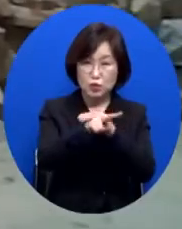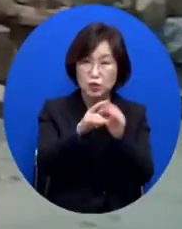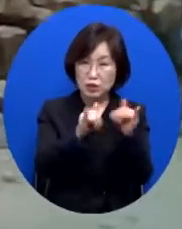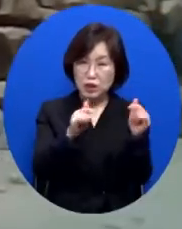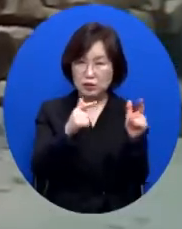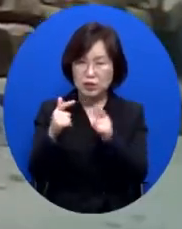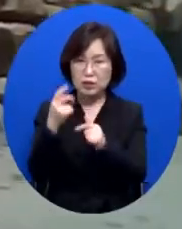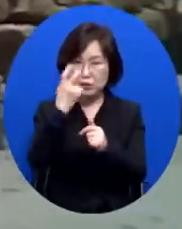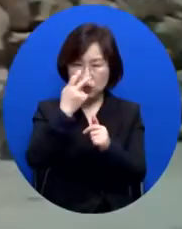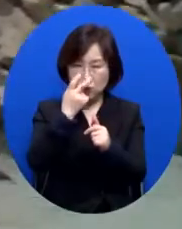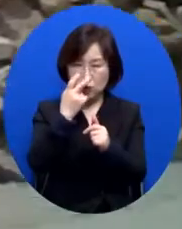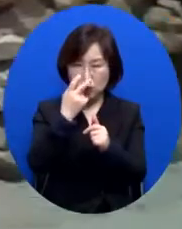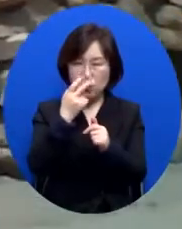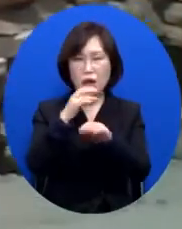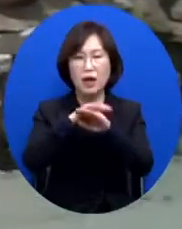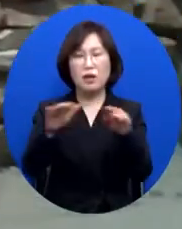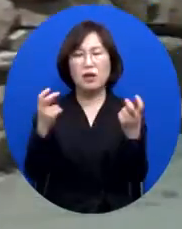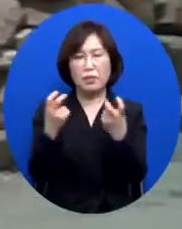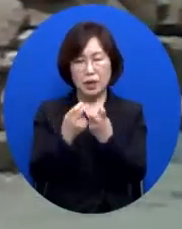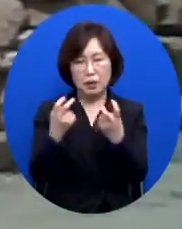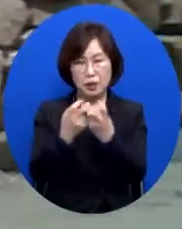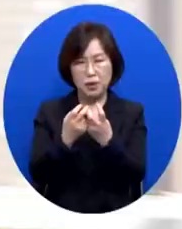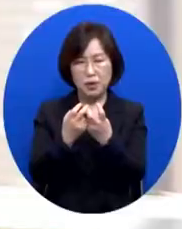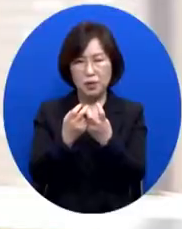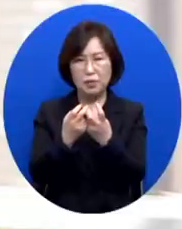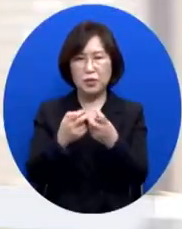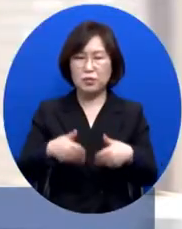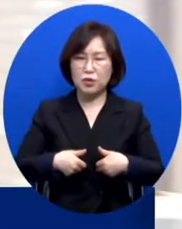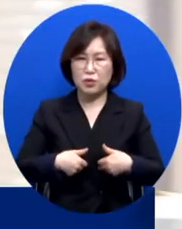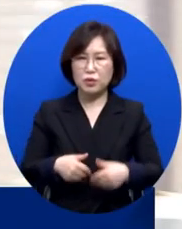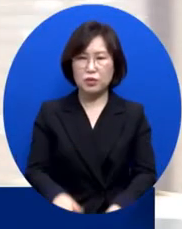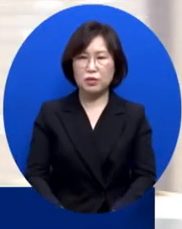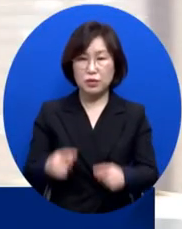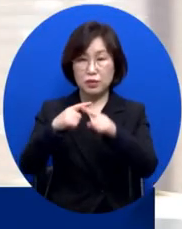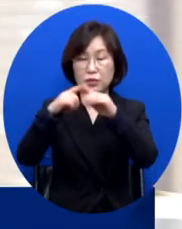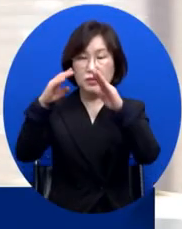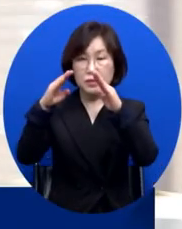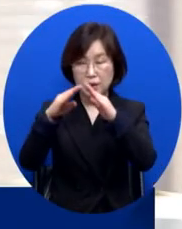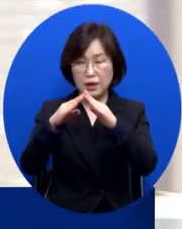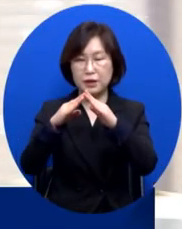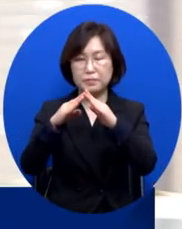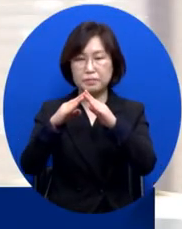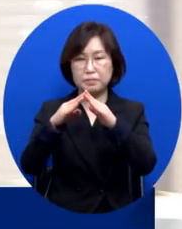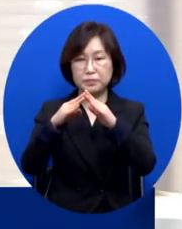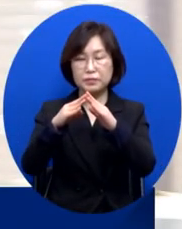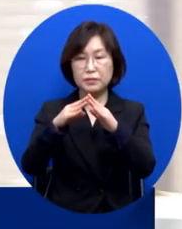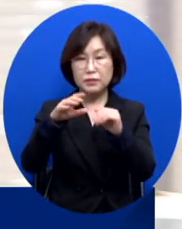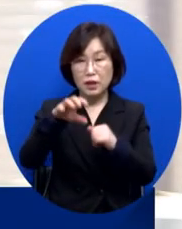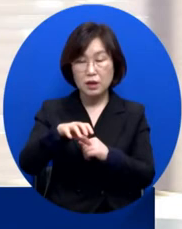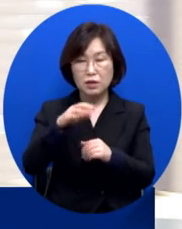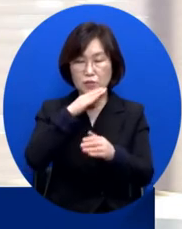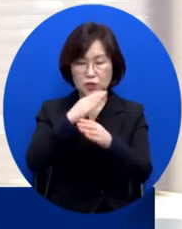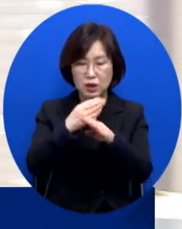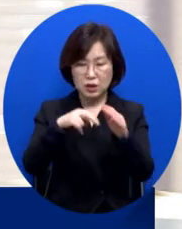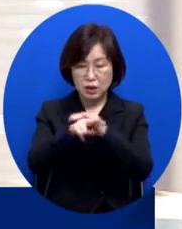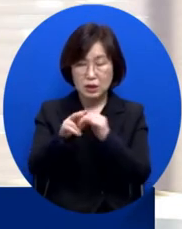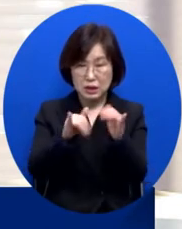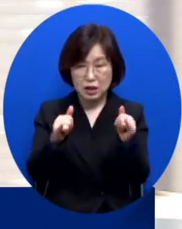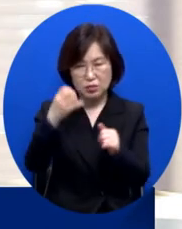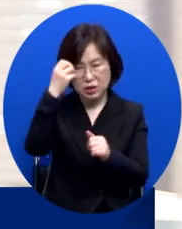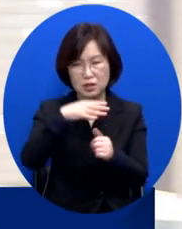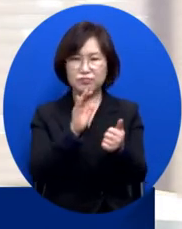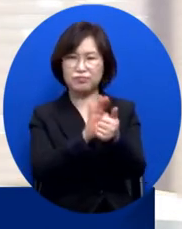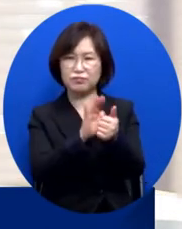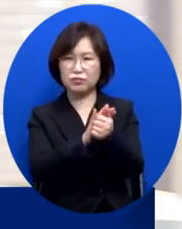돌아보고 원인과 해법을 찾아야 할 것입니다. 교회가 단순히 한국에 들어온 우리 탈북민들을 그냥 돕는 게